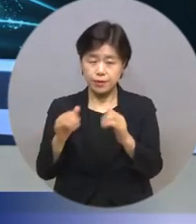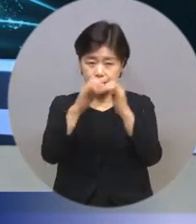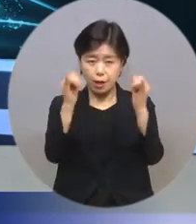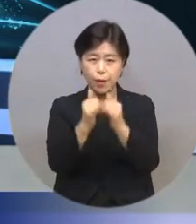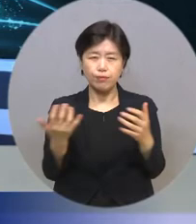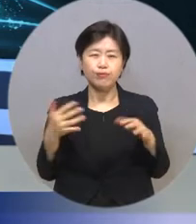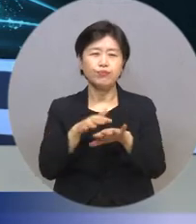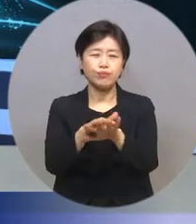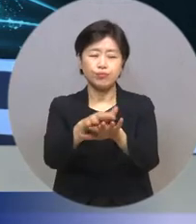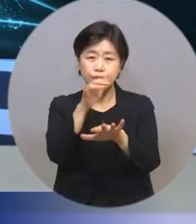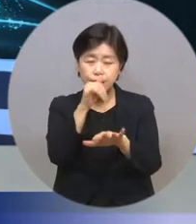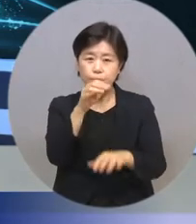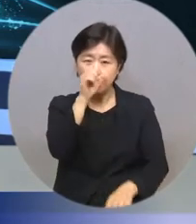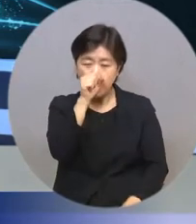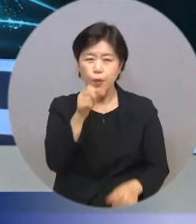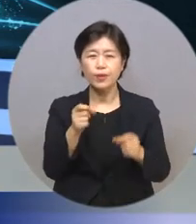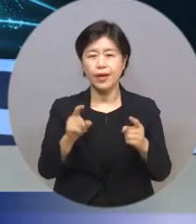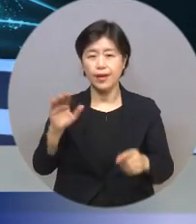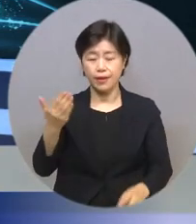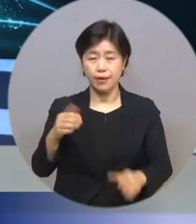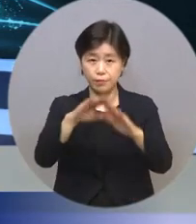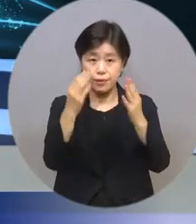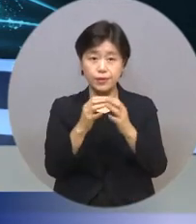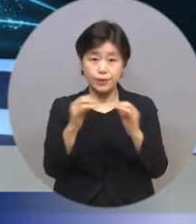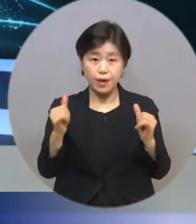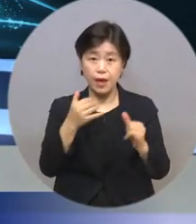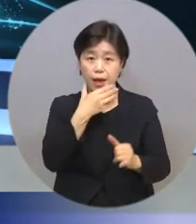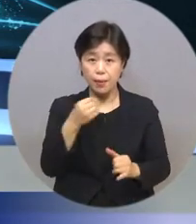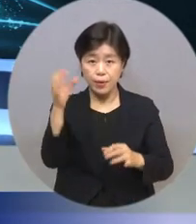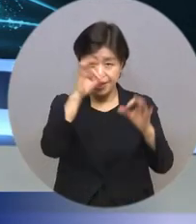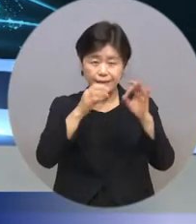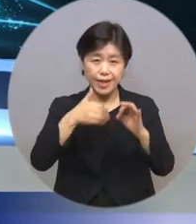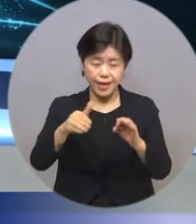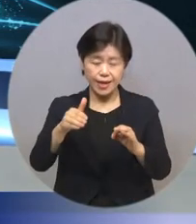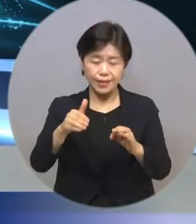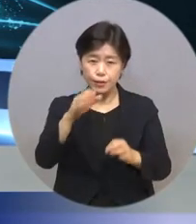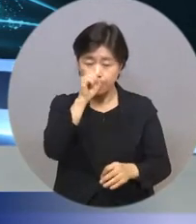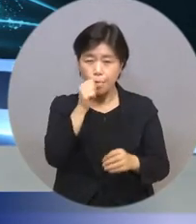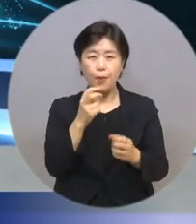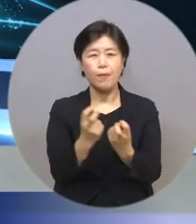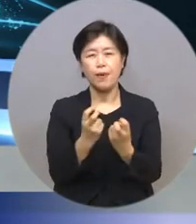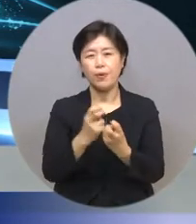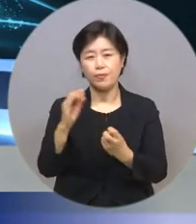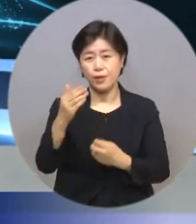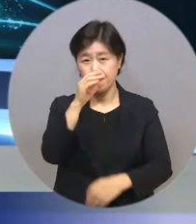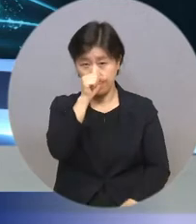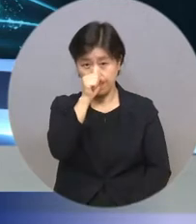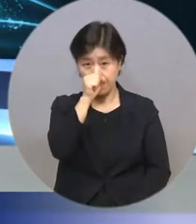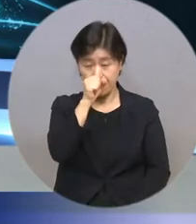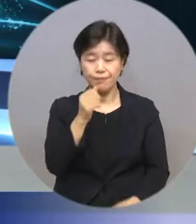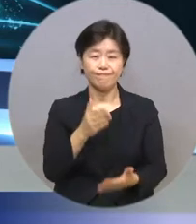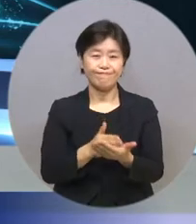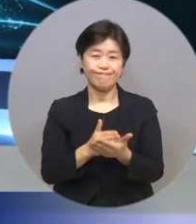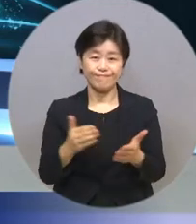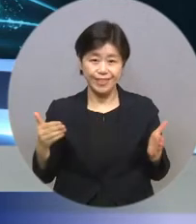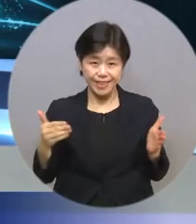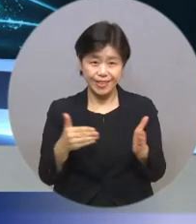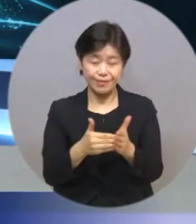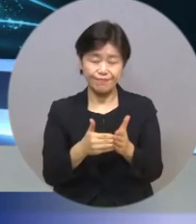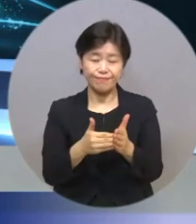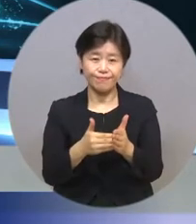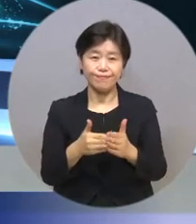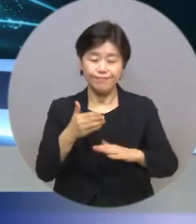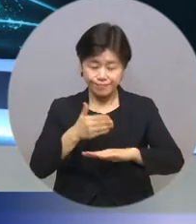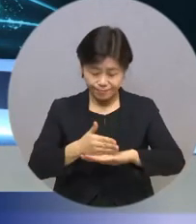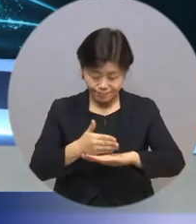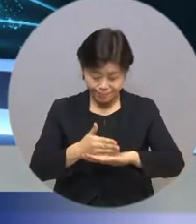모두의 행복을 찾아가는 따뜻한 동행이 이루어질 수 있기를 바랍니다 이상 복지tv 뉴스를 마칩니다 시청해 주신